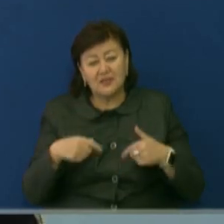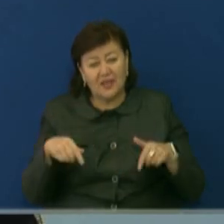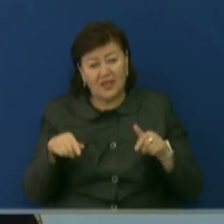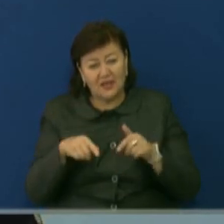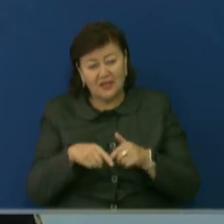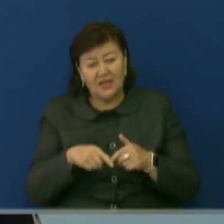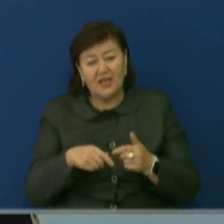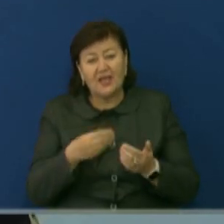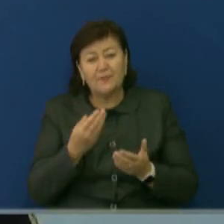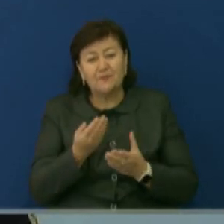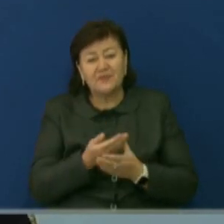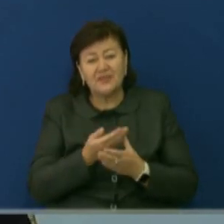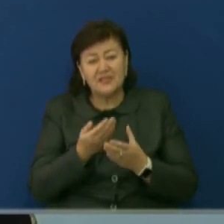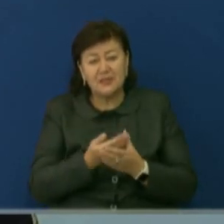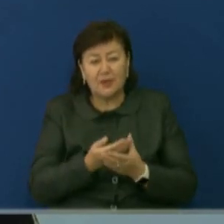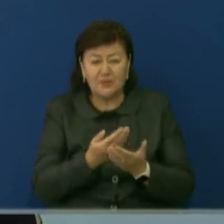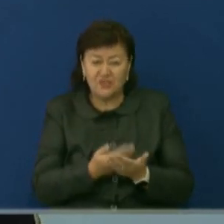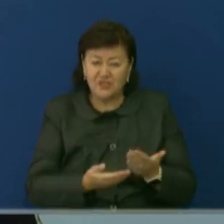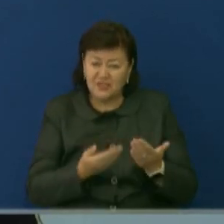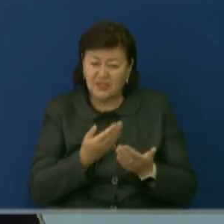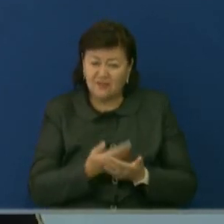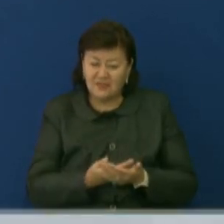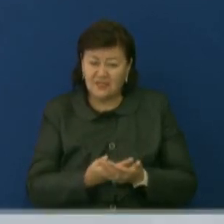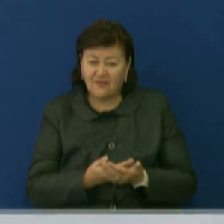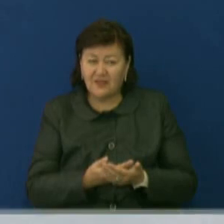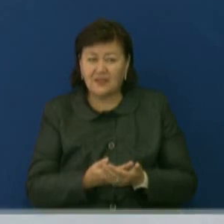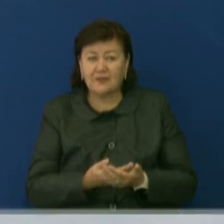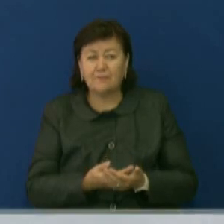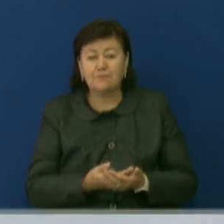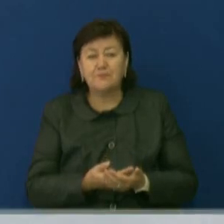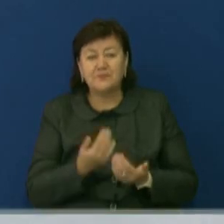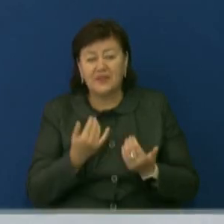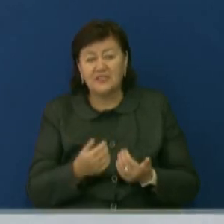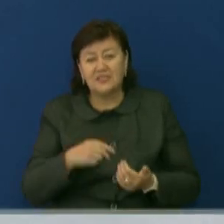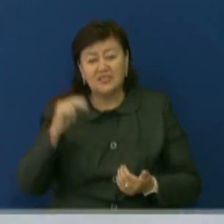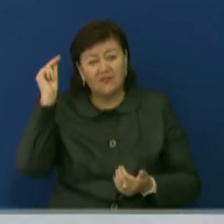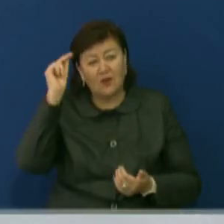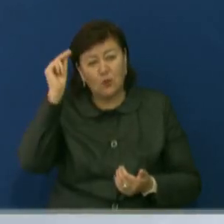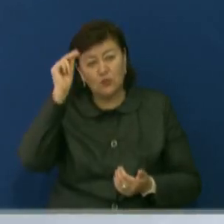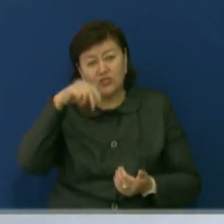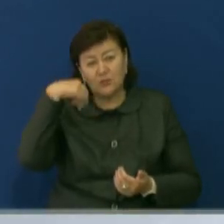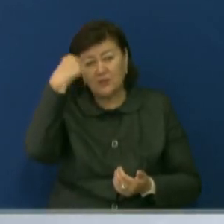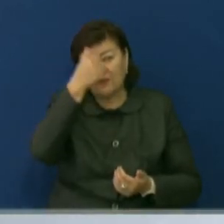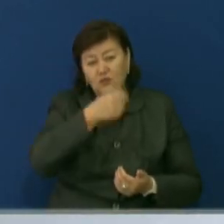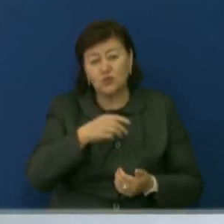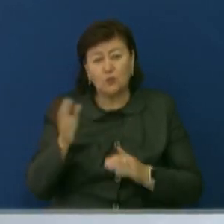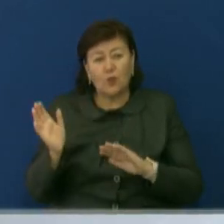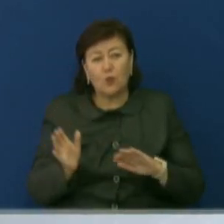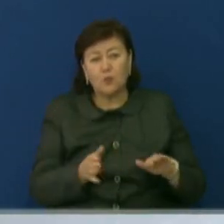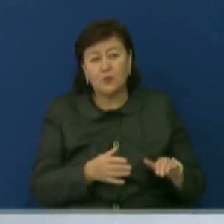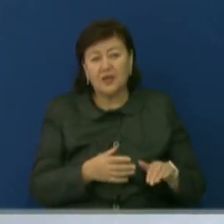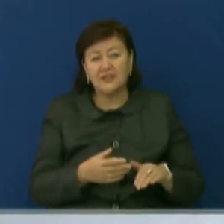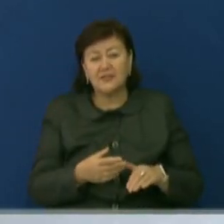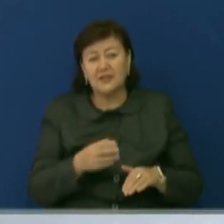члены попечительского совета принимают участие. Это хороший посыл. С этого учебного года, чтобы исключить негативные факторы,